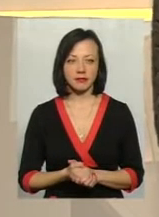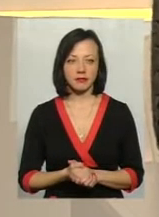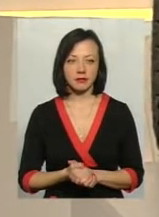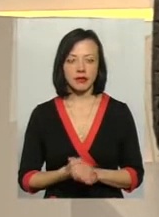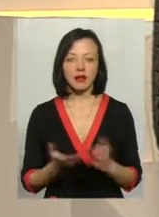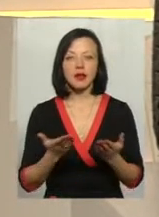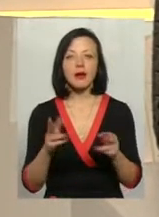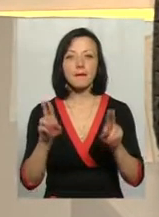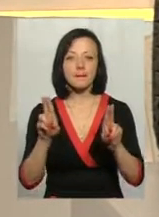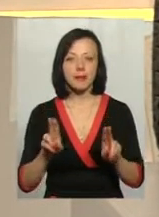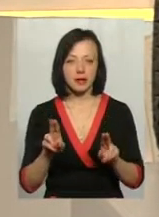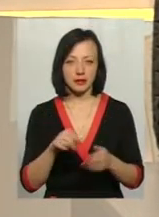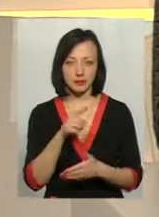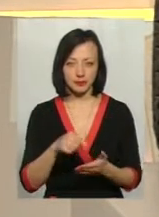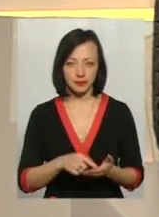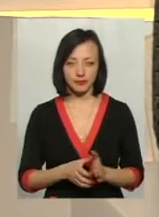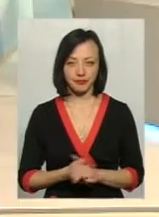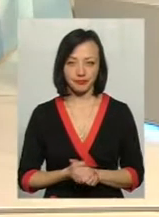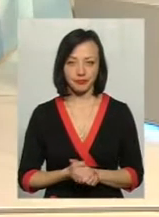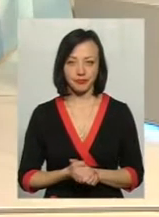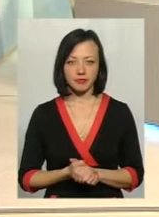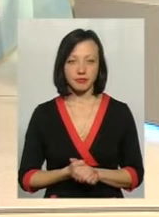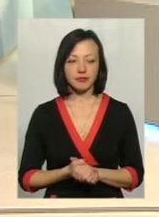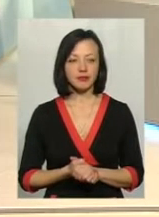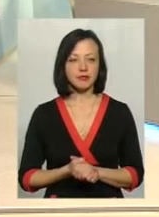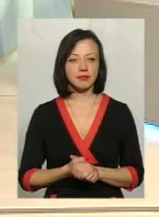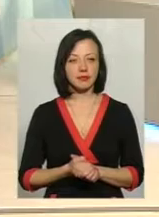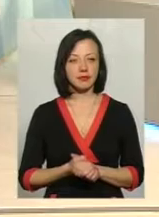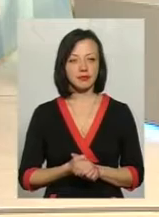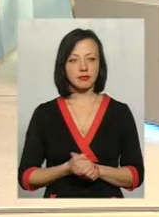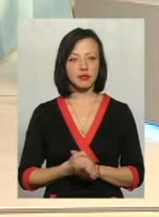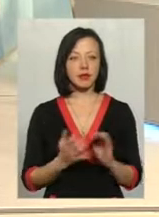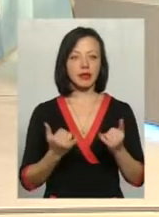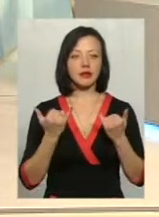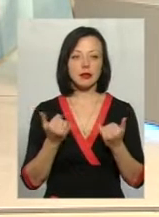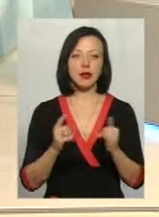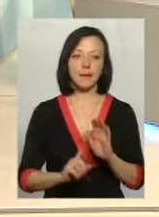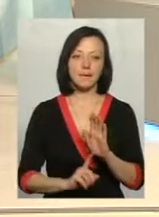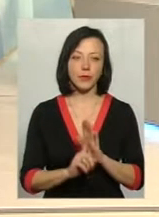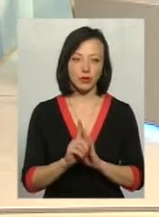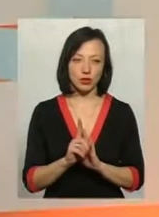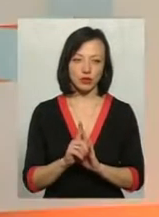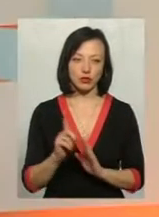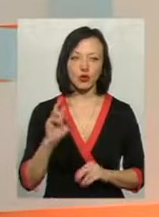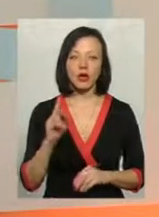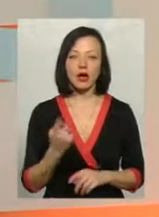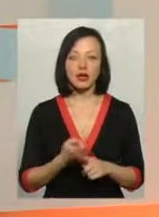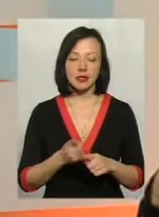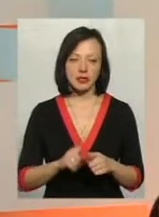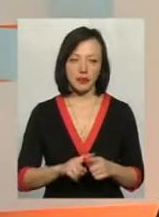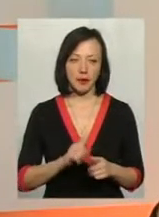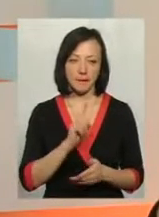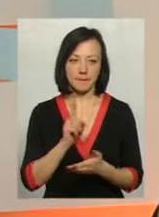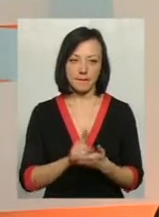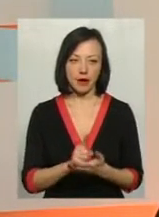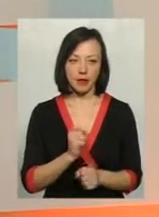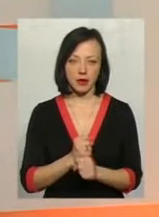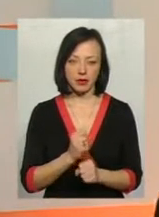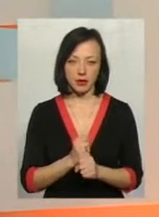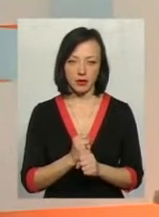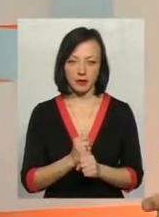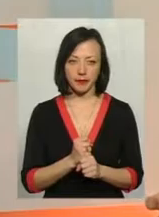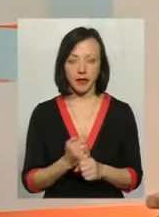принципом? Отже, для початку, як це має працювати, власне, на первинці і взагалі загальна логіка, гроші ходять за